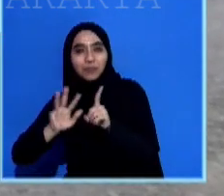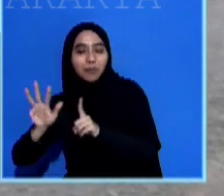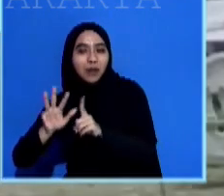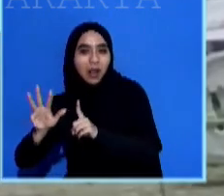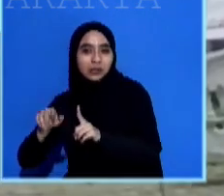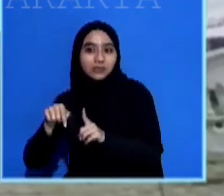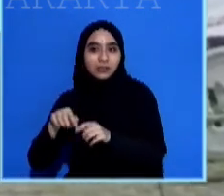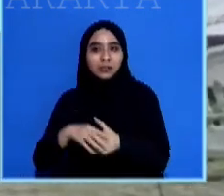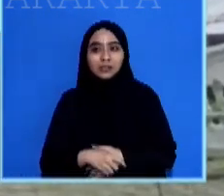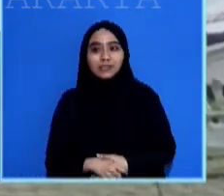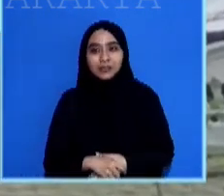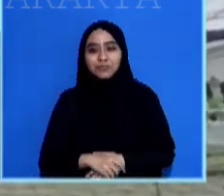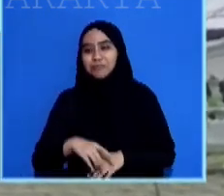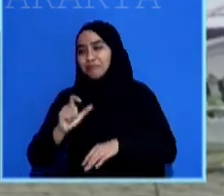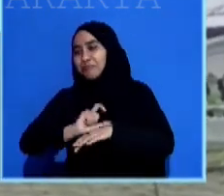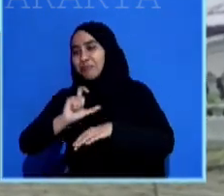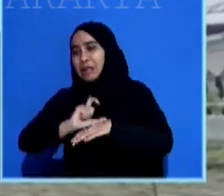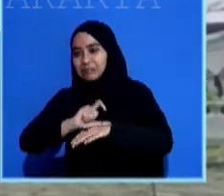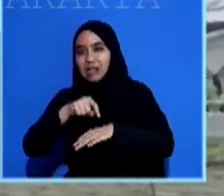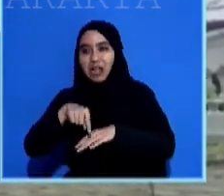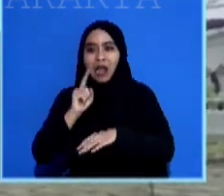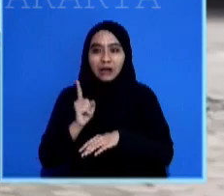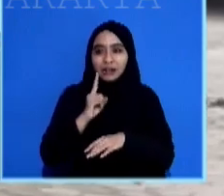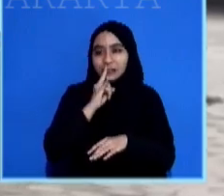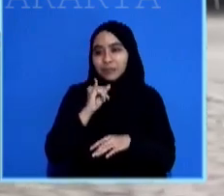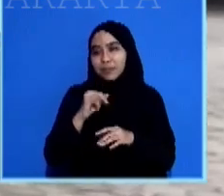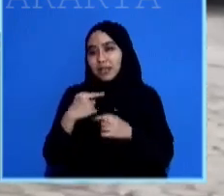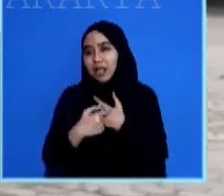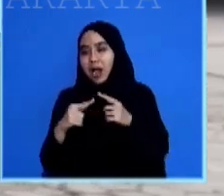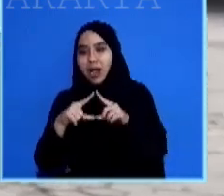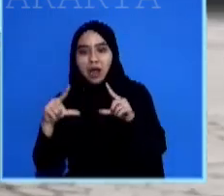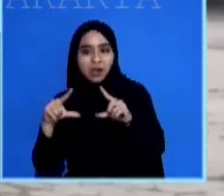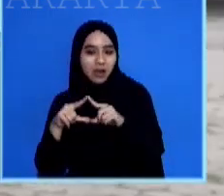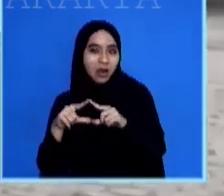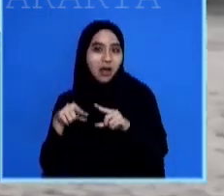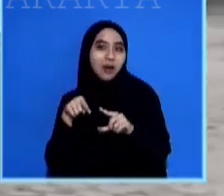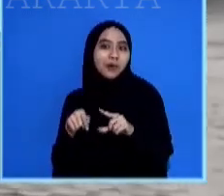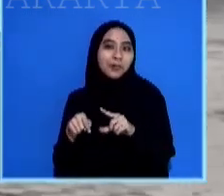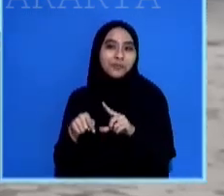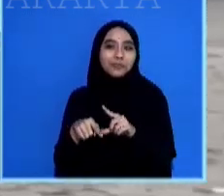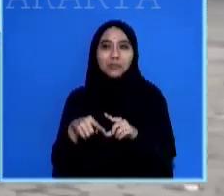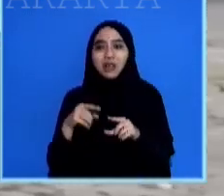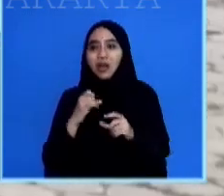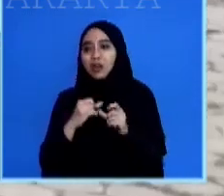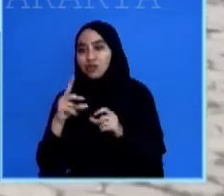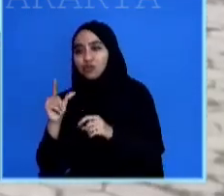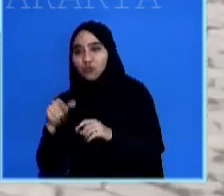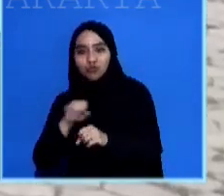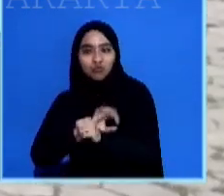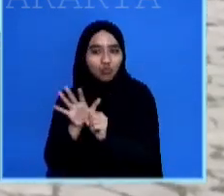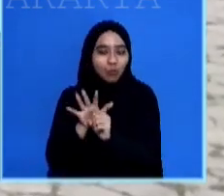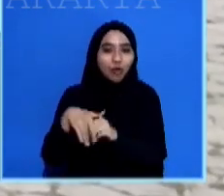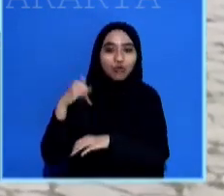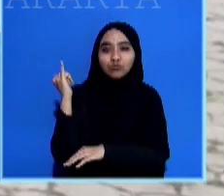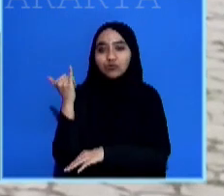ke-19 masjid rayu terletak di Dusun trayu Kelurahan Tirto Rahayu kepanwan Galur kulomrogo Daerah Istimewa